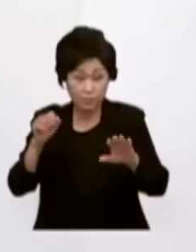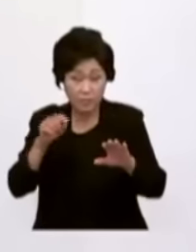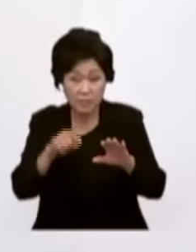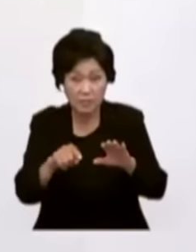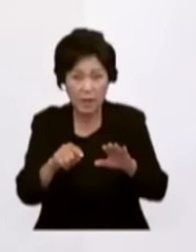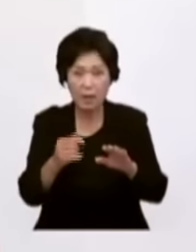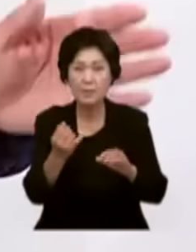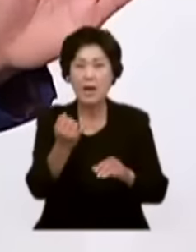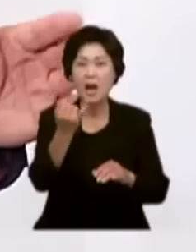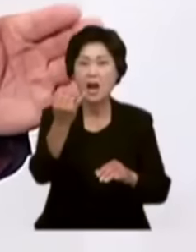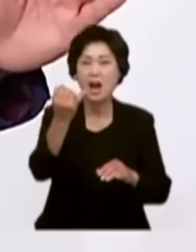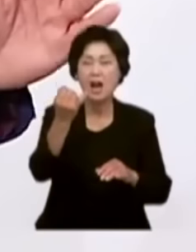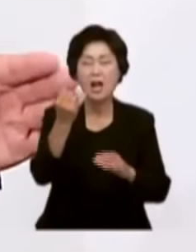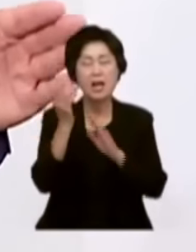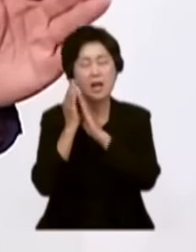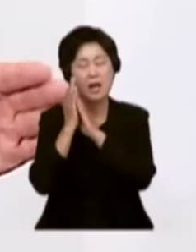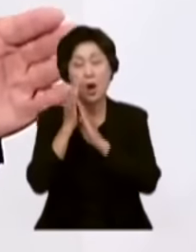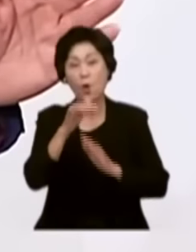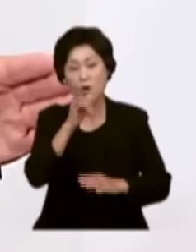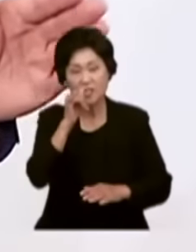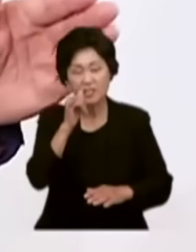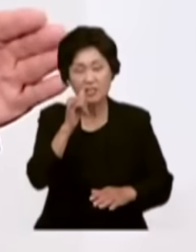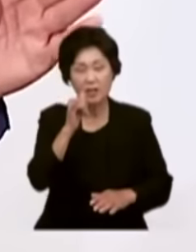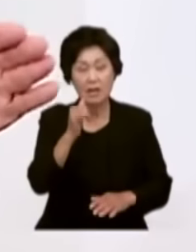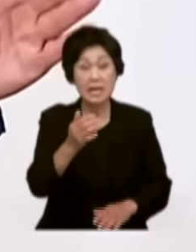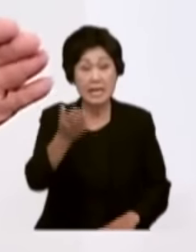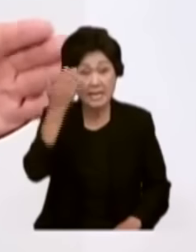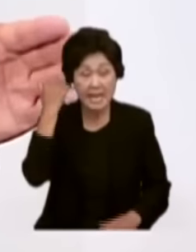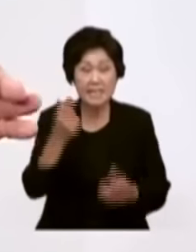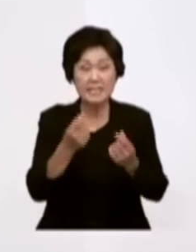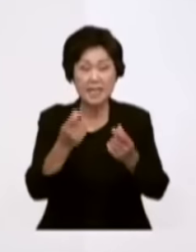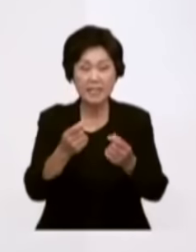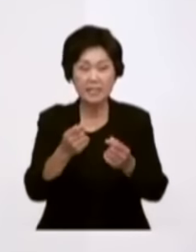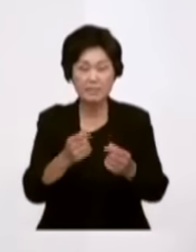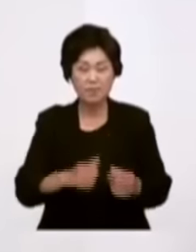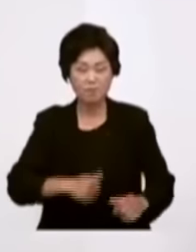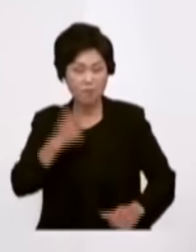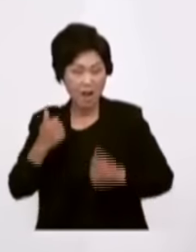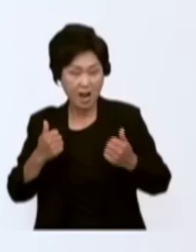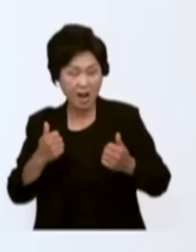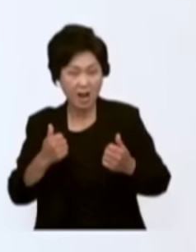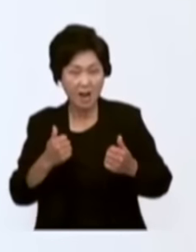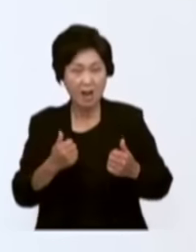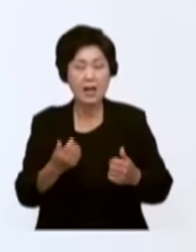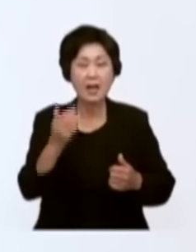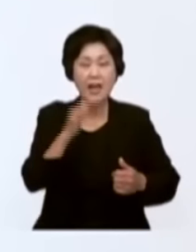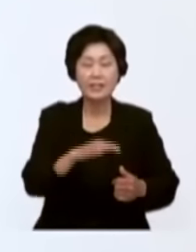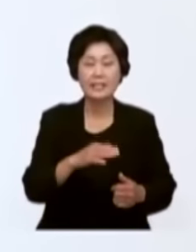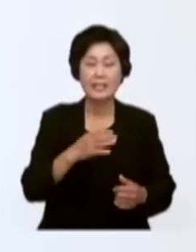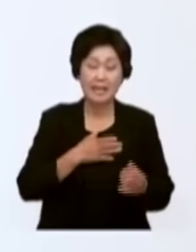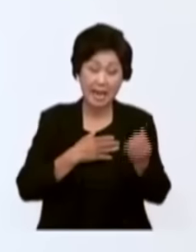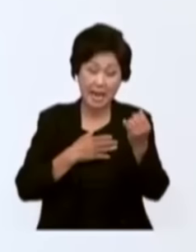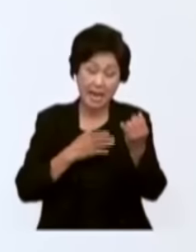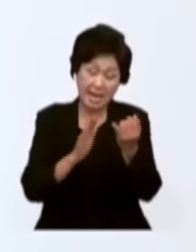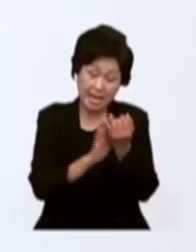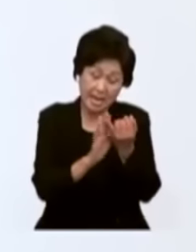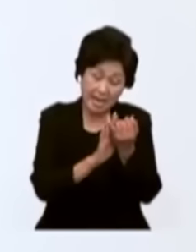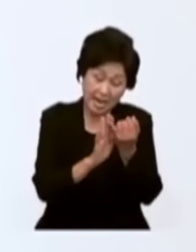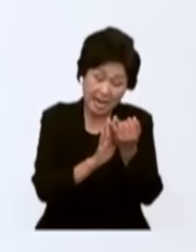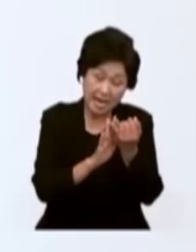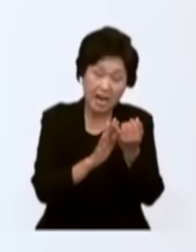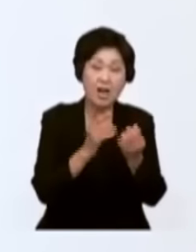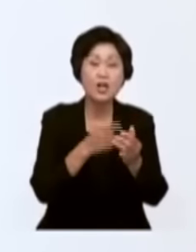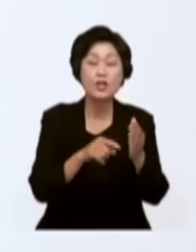벌써 짜증을 냈는데 여보 일어나야죠 예 여보 일어나 이제 난 진짜 잘하려고 기도하고 왔으니까 그럼